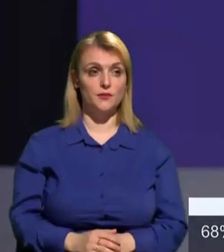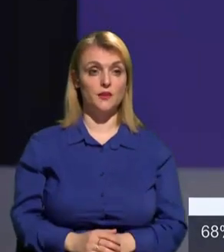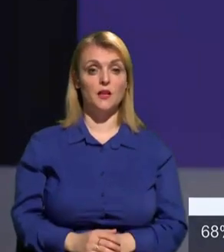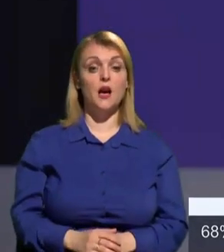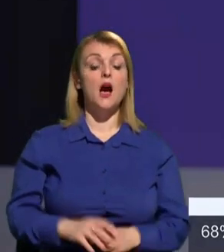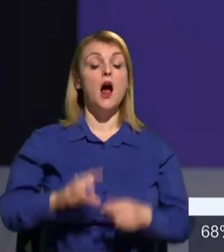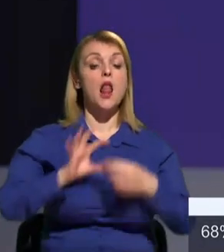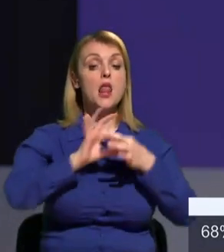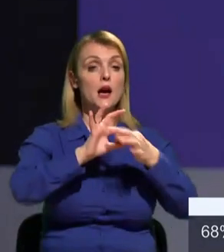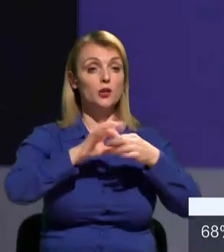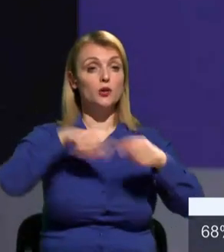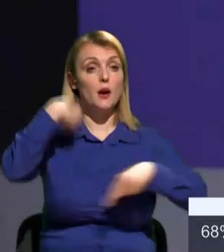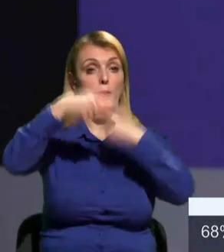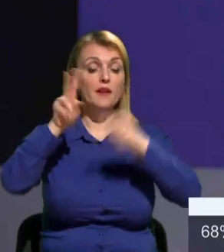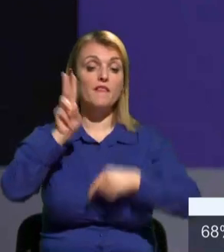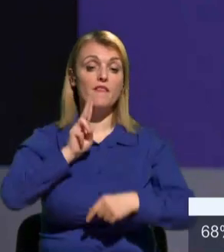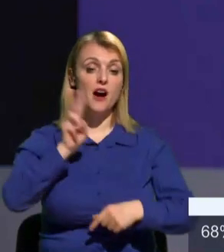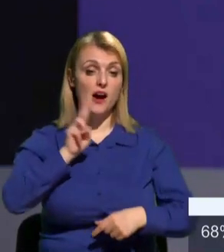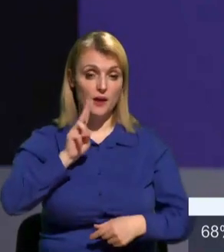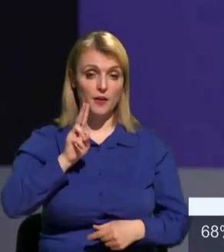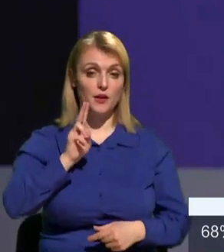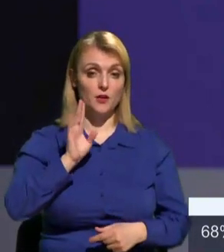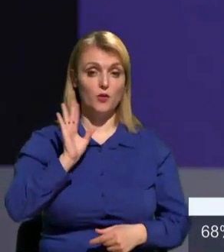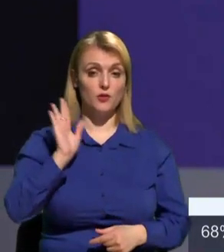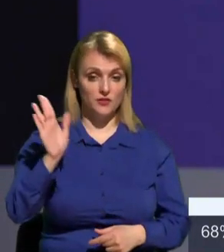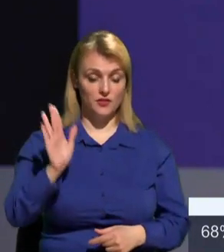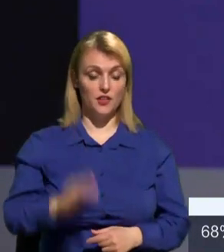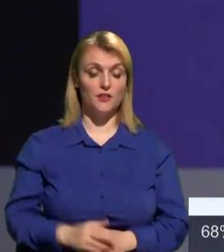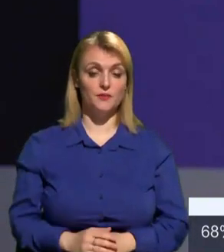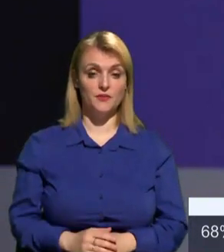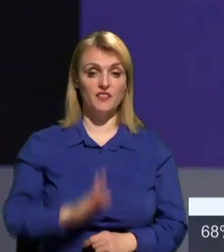va fi și expertul IDIS Viitorul, Vyacheslav Ioniță.